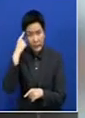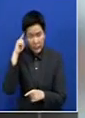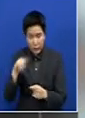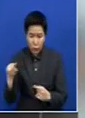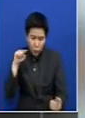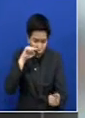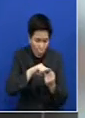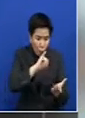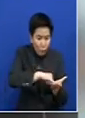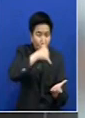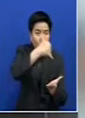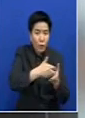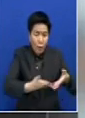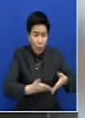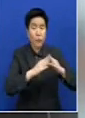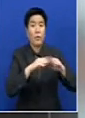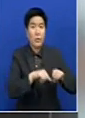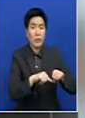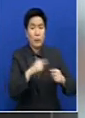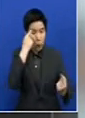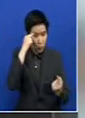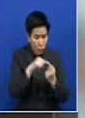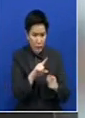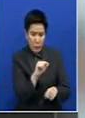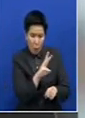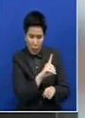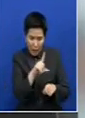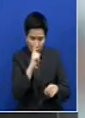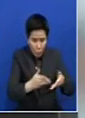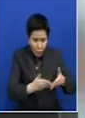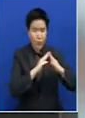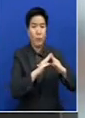ฟื้นฟูกิจการดังนั้นผิดวัตถุประสงค์26ล้านบาทนี้ยังคงเป็นประเด็นต่อไปครับ